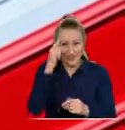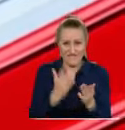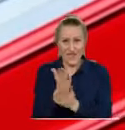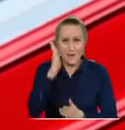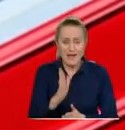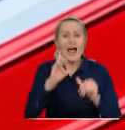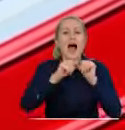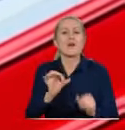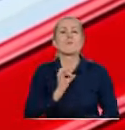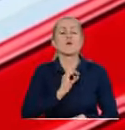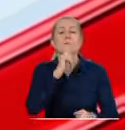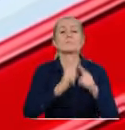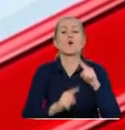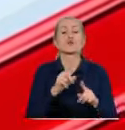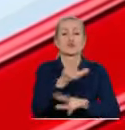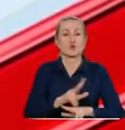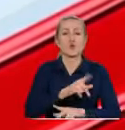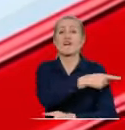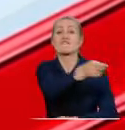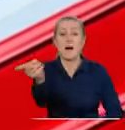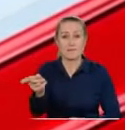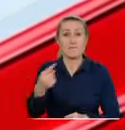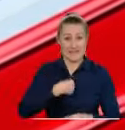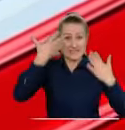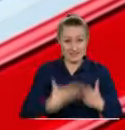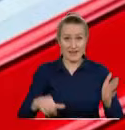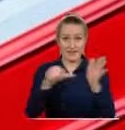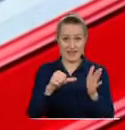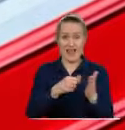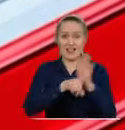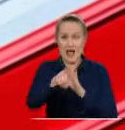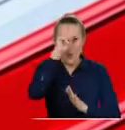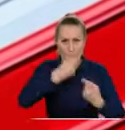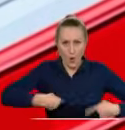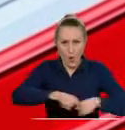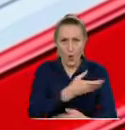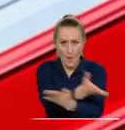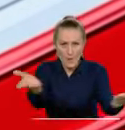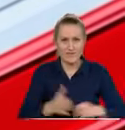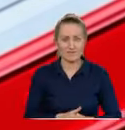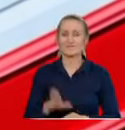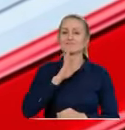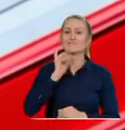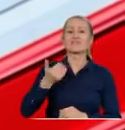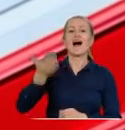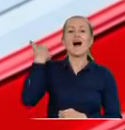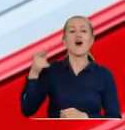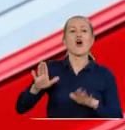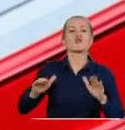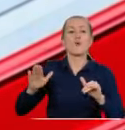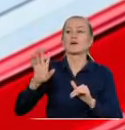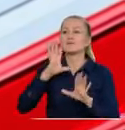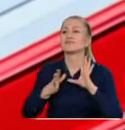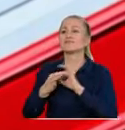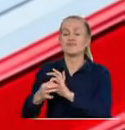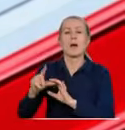swojej politycznej rodzinie, wam, bo będę kandydatem obywatelskim. I tak jak Bronisław Komorowski do końca pozostał